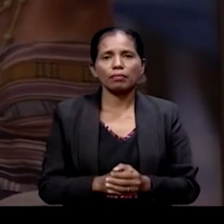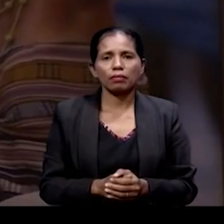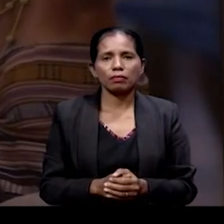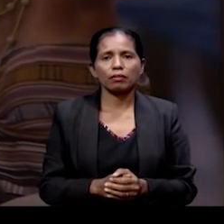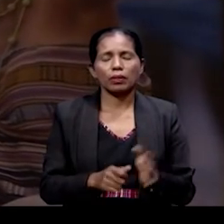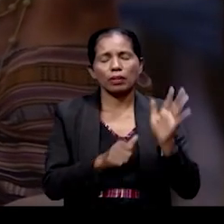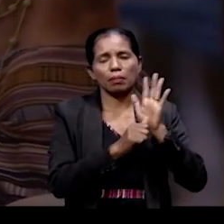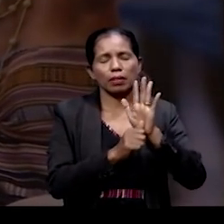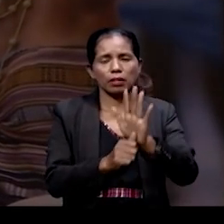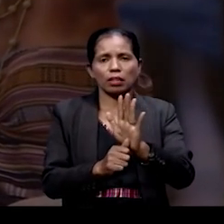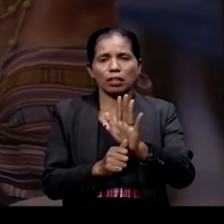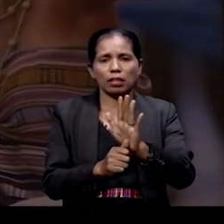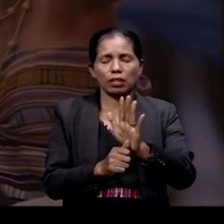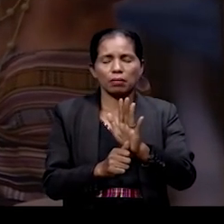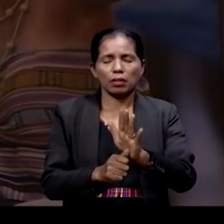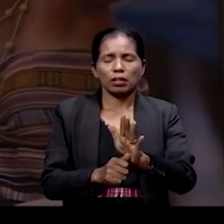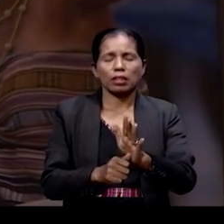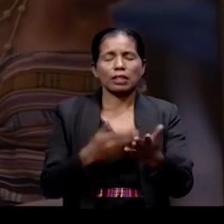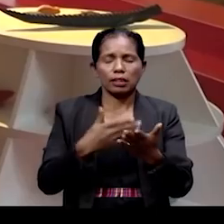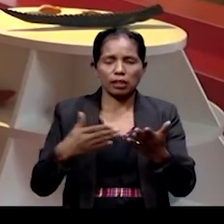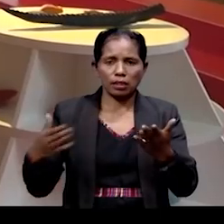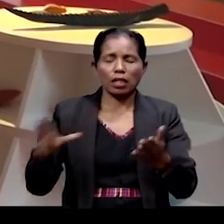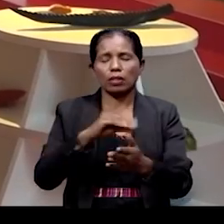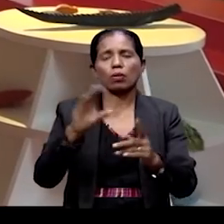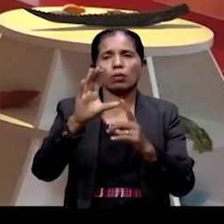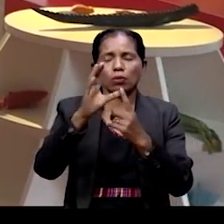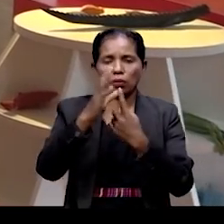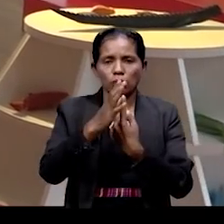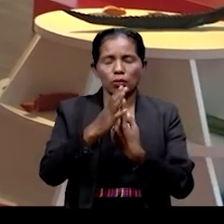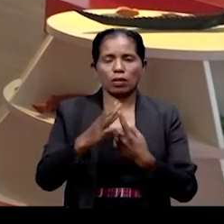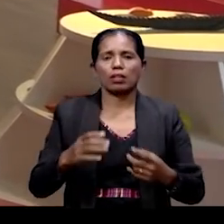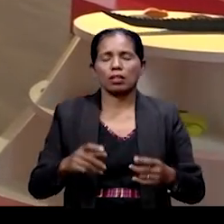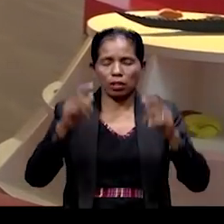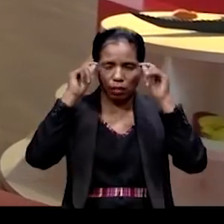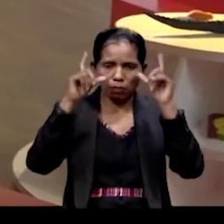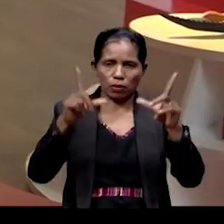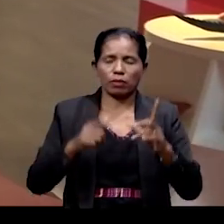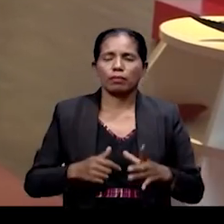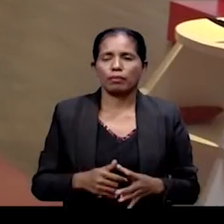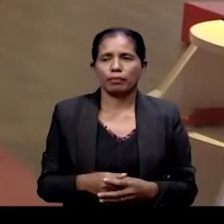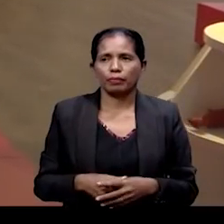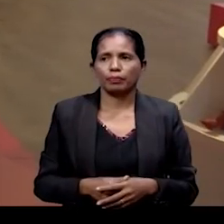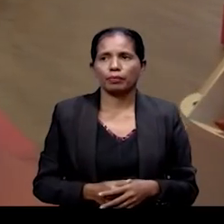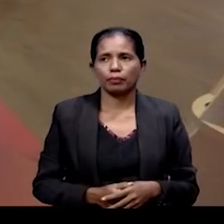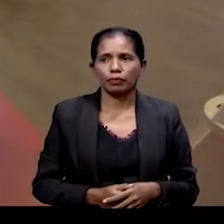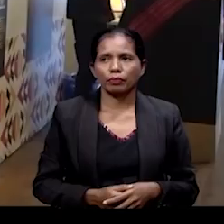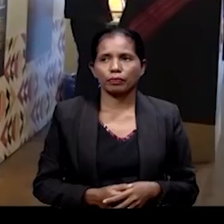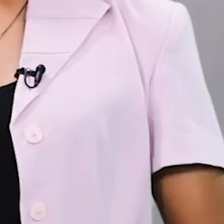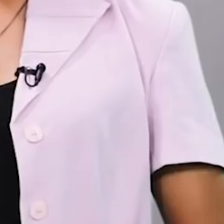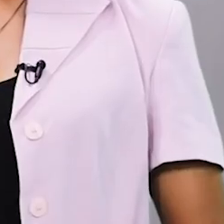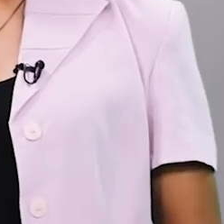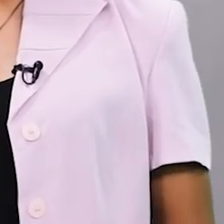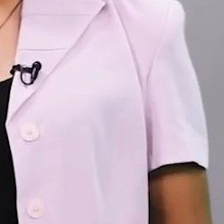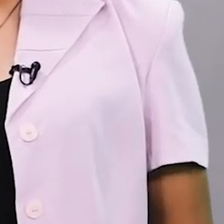dia presenta produto no cultura durante semana ida Fátima Pereira, Elio Gaio, GMN.